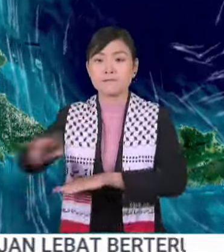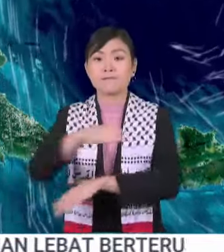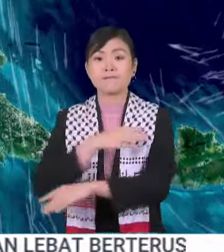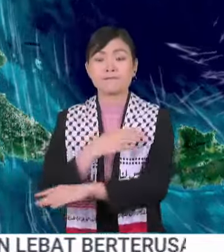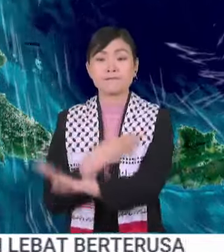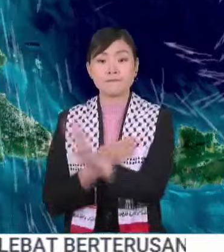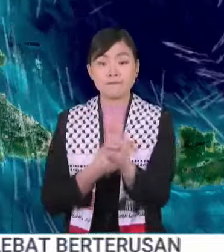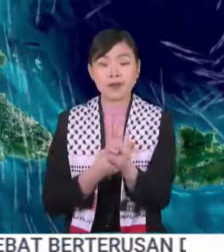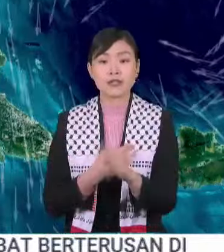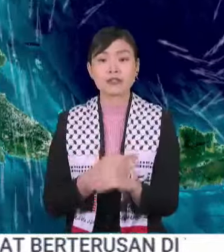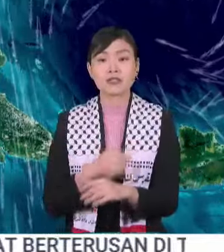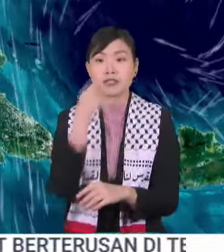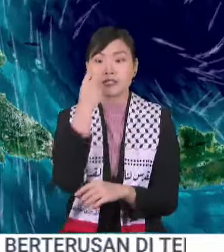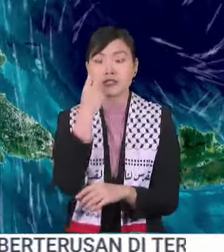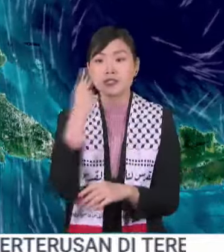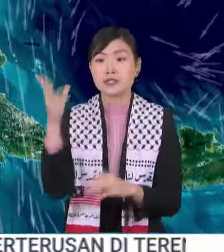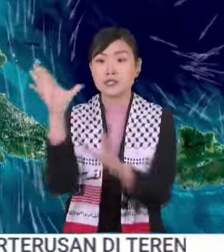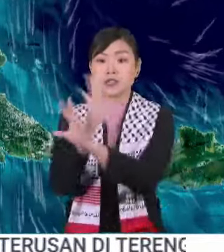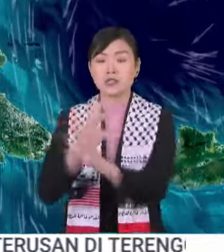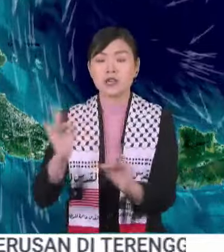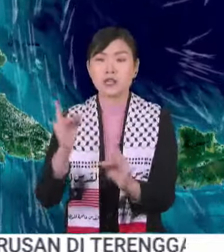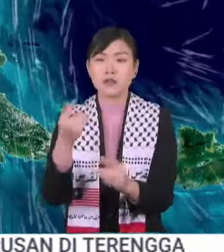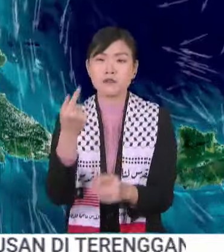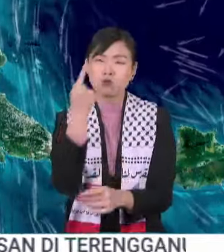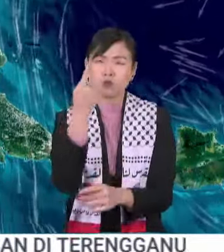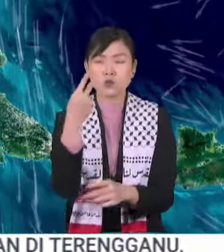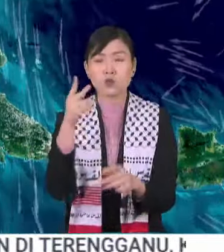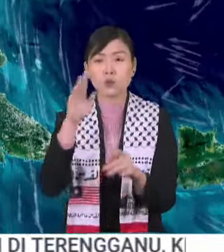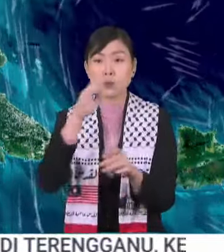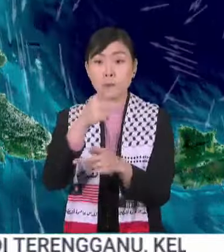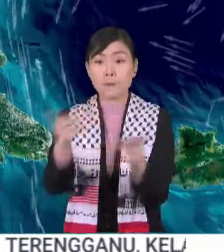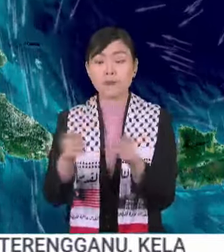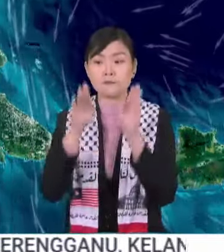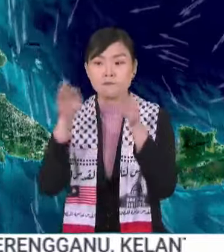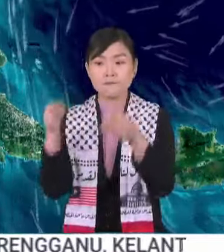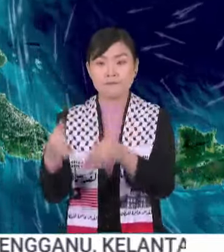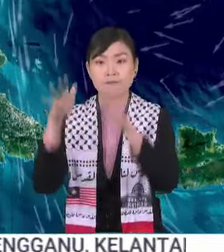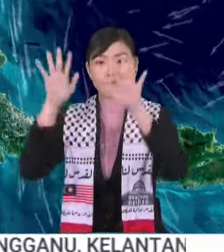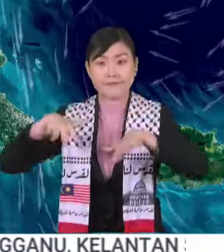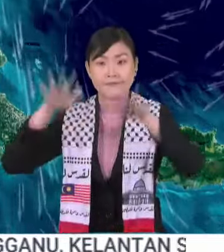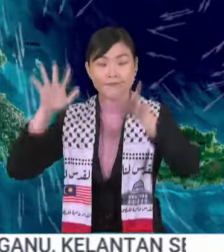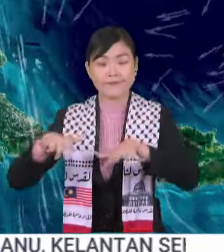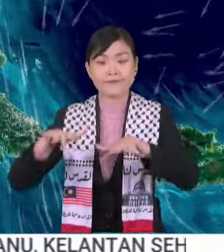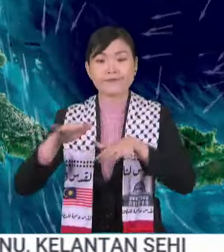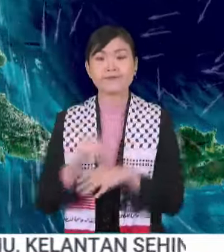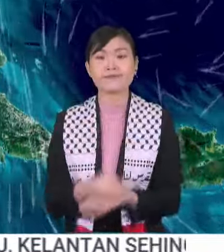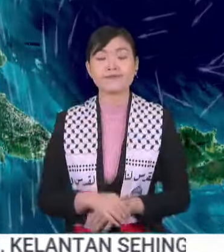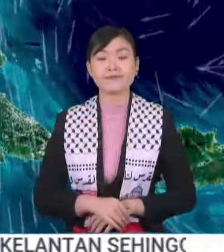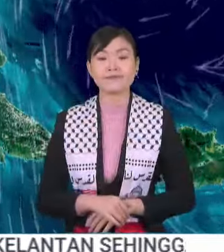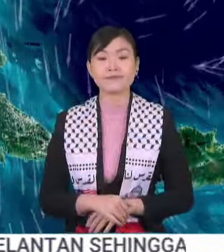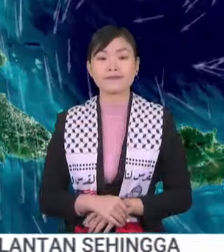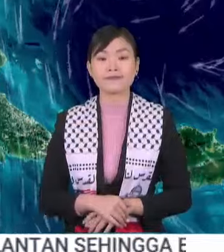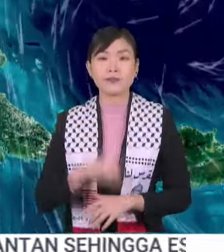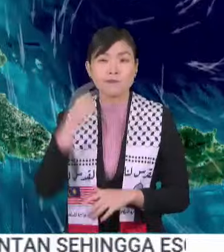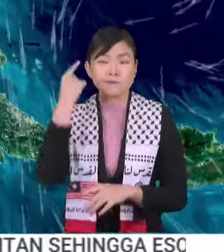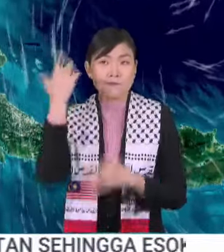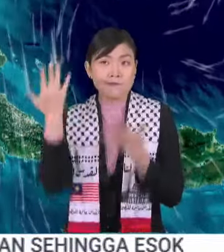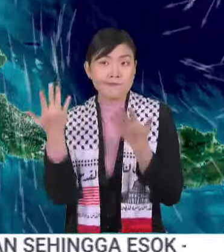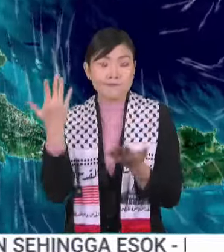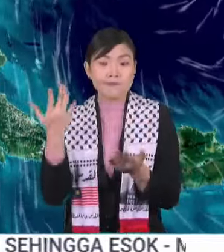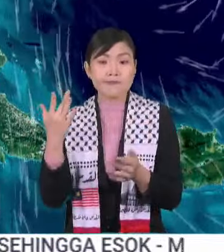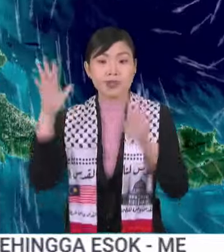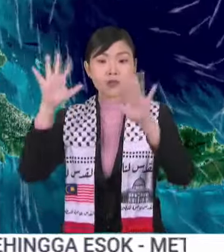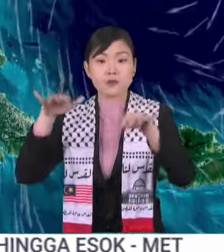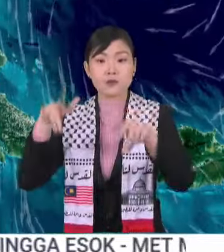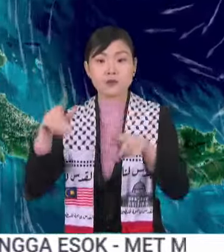bagi Sarawak pula keadaan hujan lebih tertumpu di satu dua tempat di sekitar Selatan dan juga Tengah Negeri Sarawak dan kita jangkakan untuk keadaan hujan